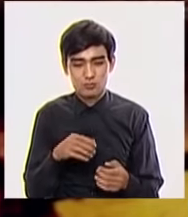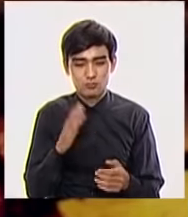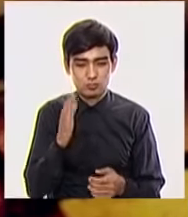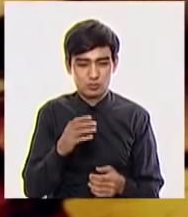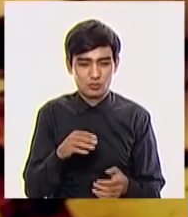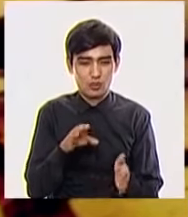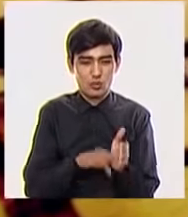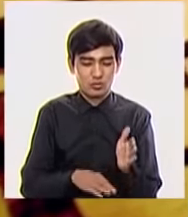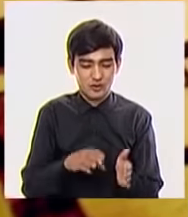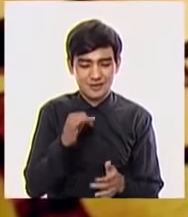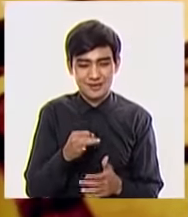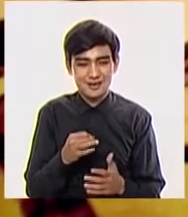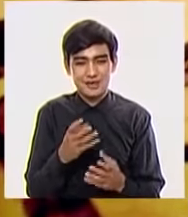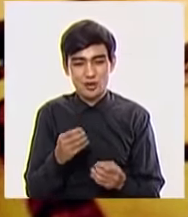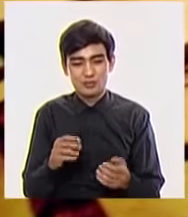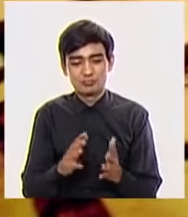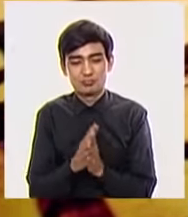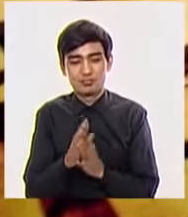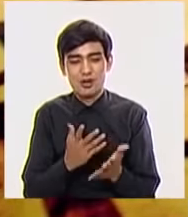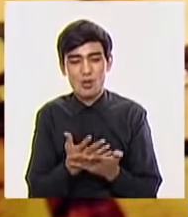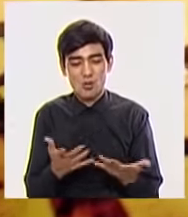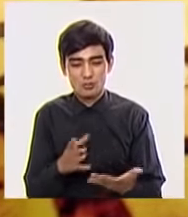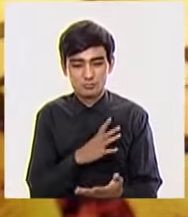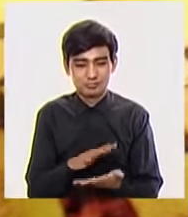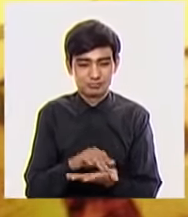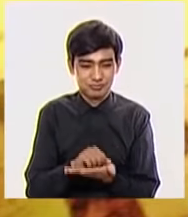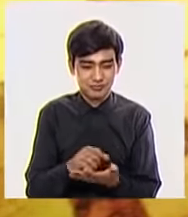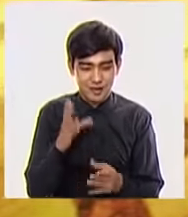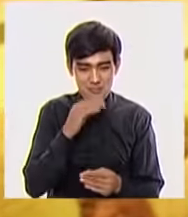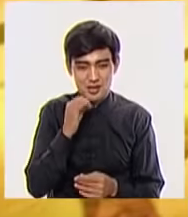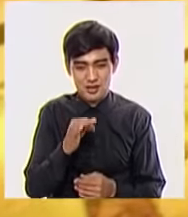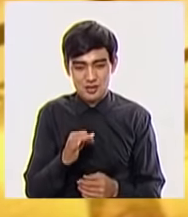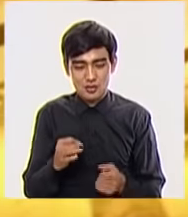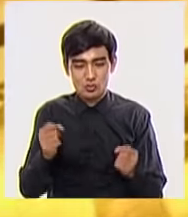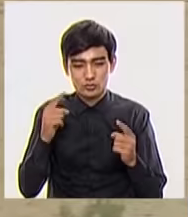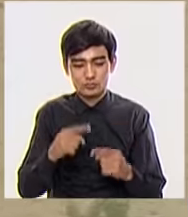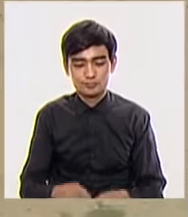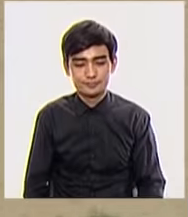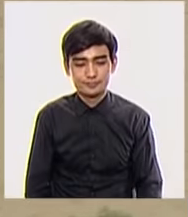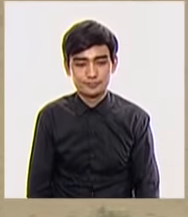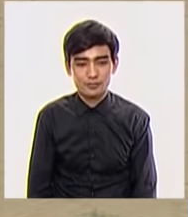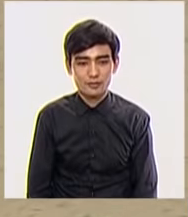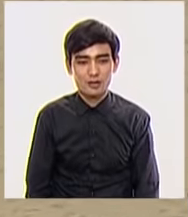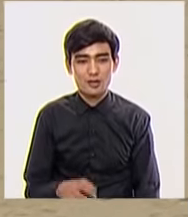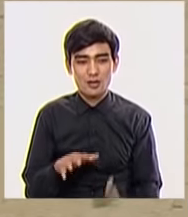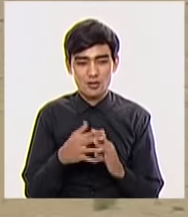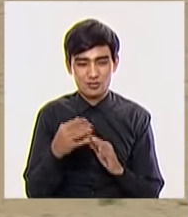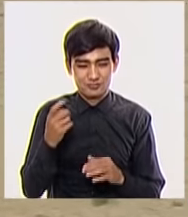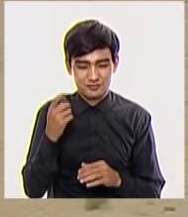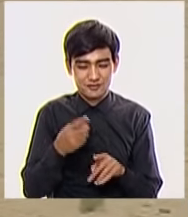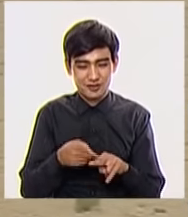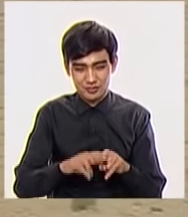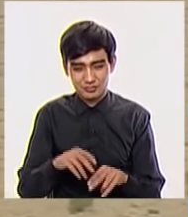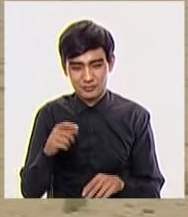ухудшаться. Какие отрасли могут пострадать из-за аномальной погоды, разбирался Нургали Карабаев. Фермеры уже месяц бьют